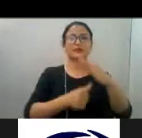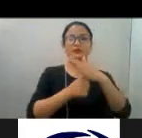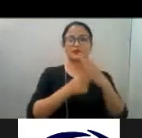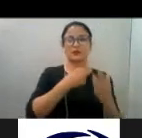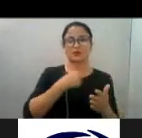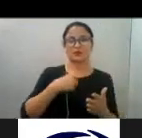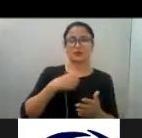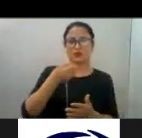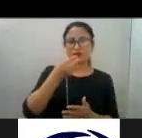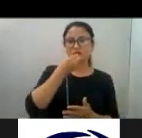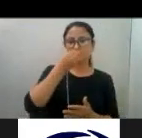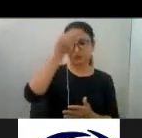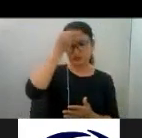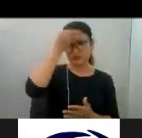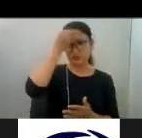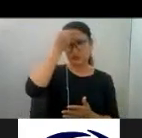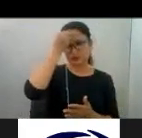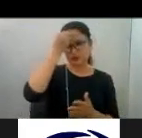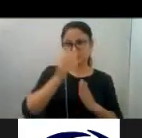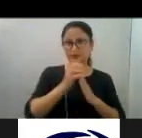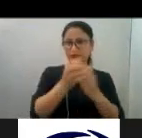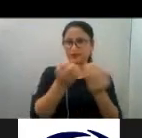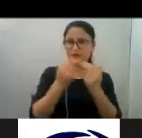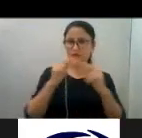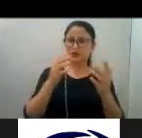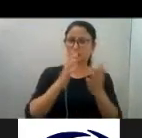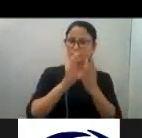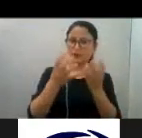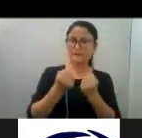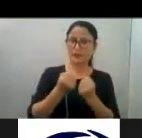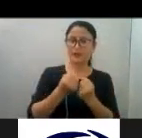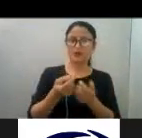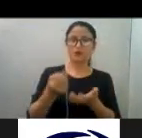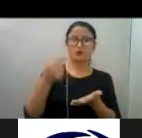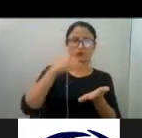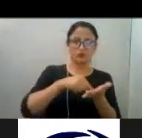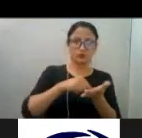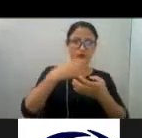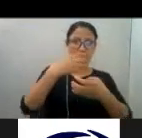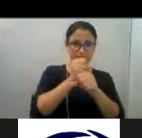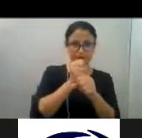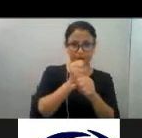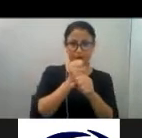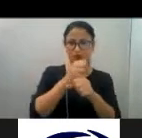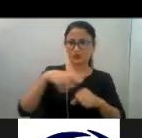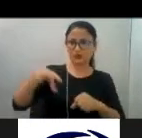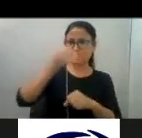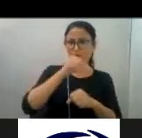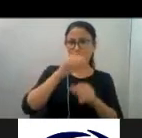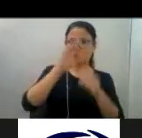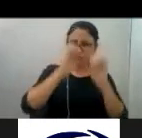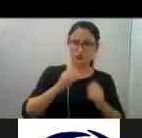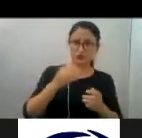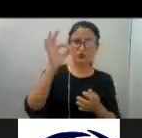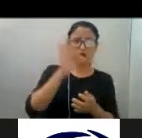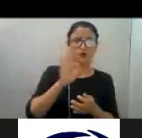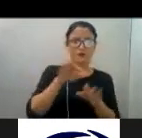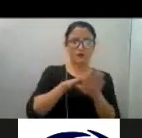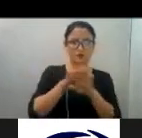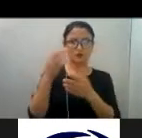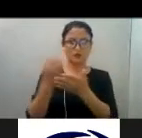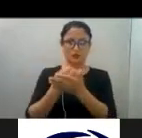पशुपति महतले लिड गर्नुभएको छ। त्यो अध्ययनबाट आएको प्रारम्भिक निष्कर्षलाई चाहिँ सम्पूर्ण सरकारवालाहरू